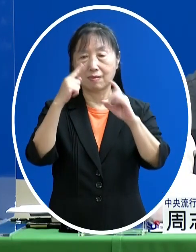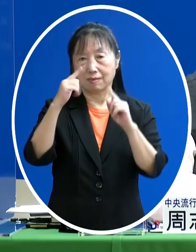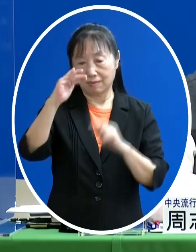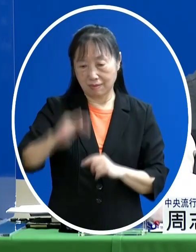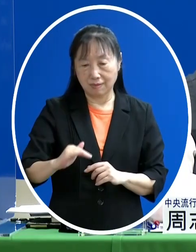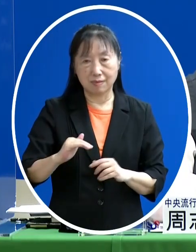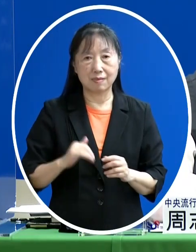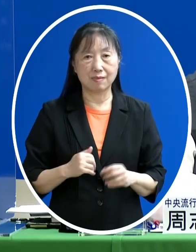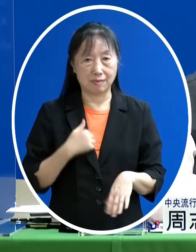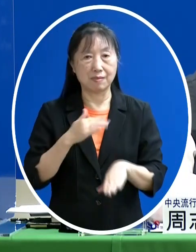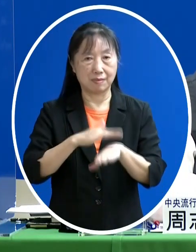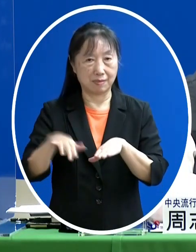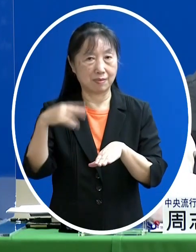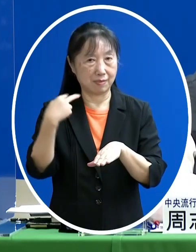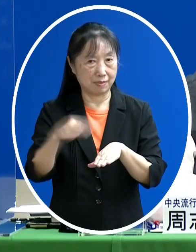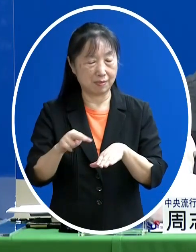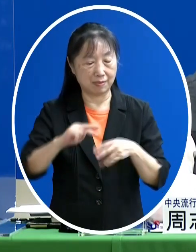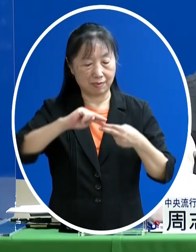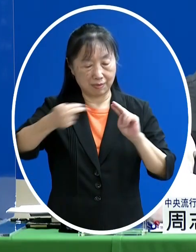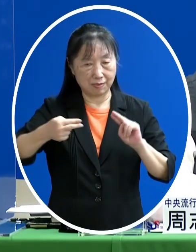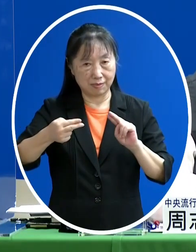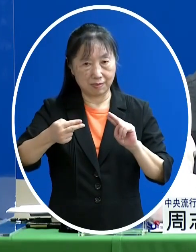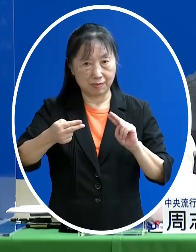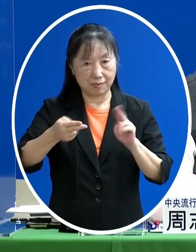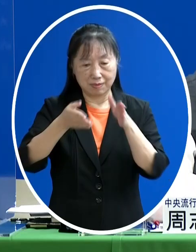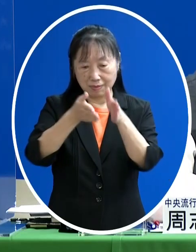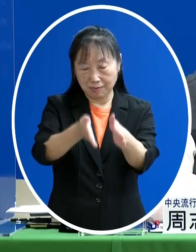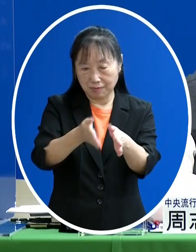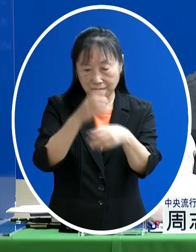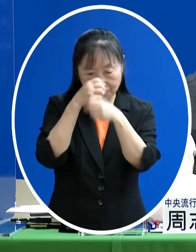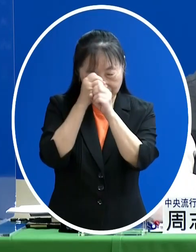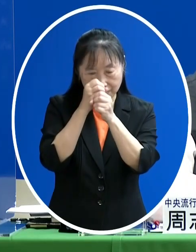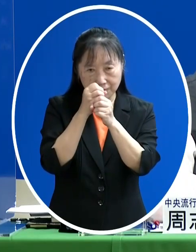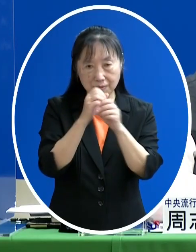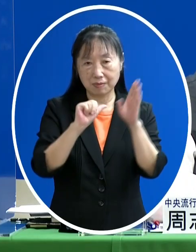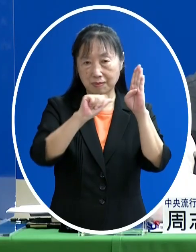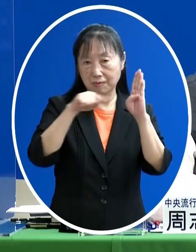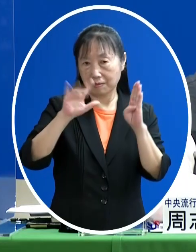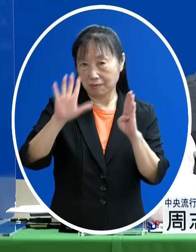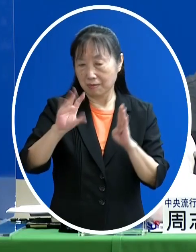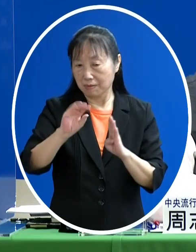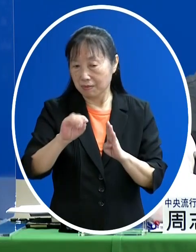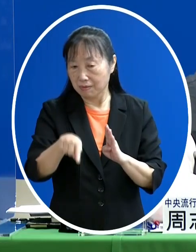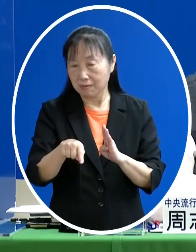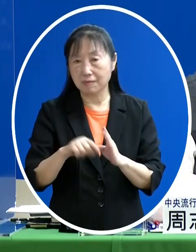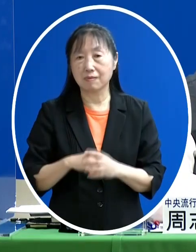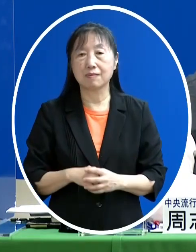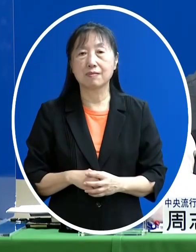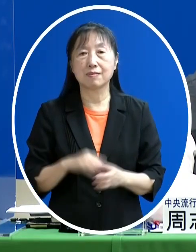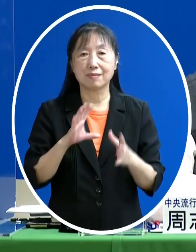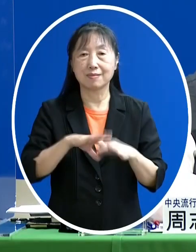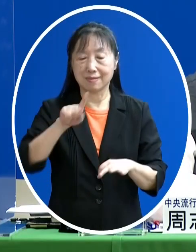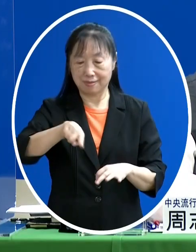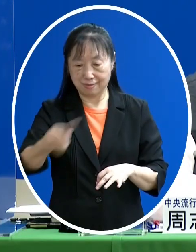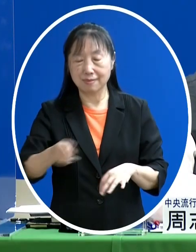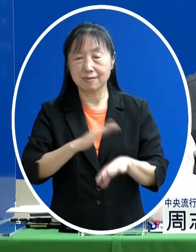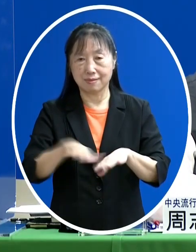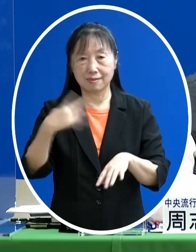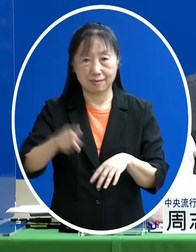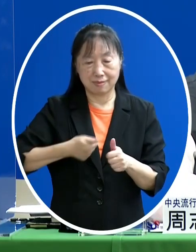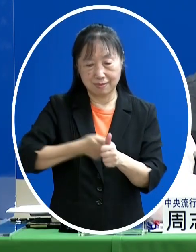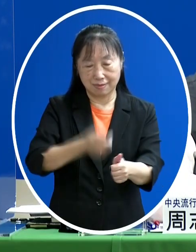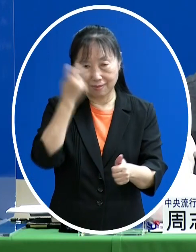低的，我们也会再做定序来确认说是不是有 BA.5 的情形哈。所以这后面还有一些后续追踪